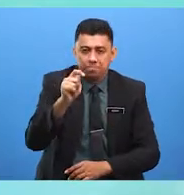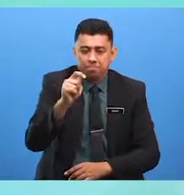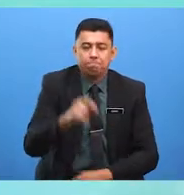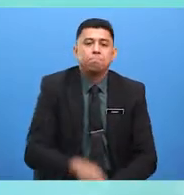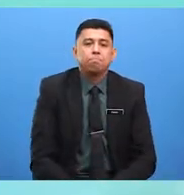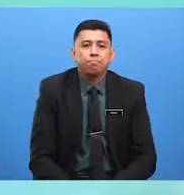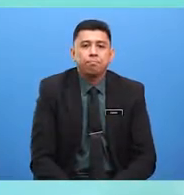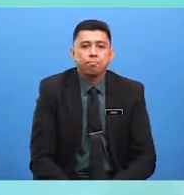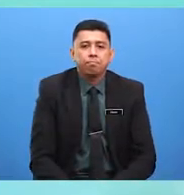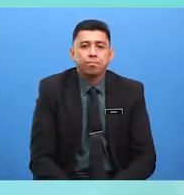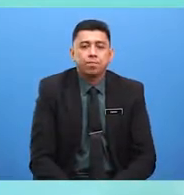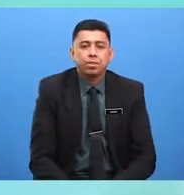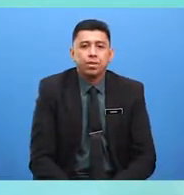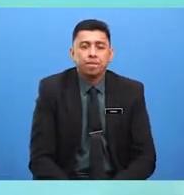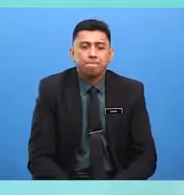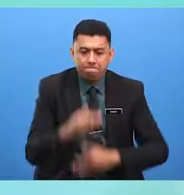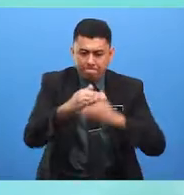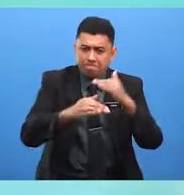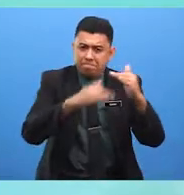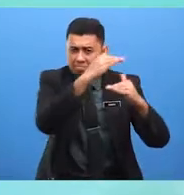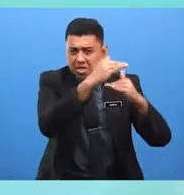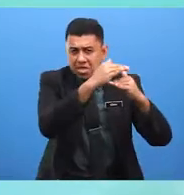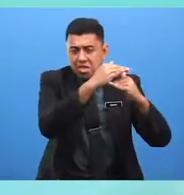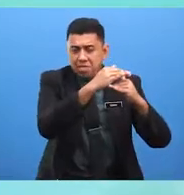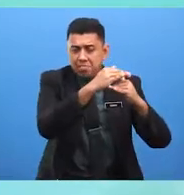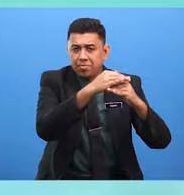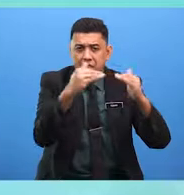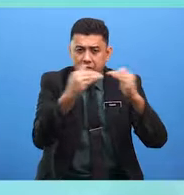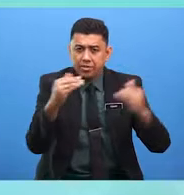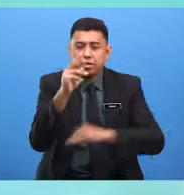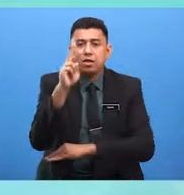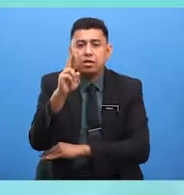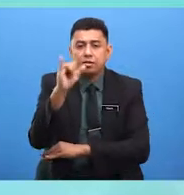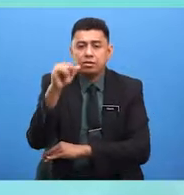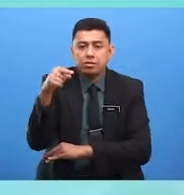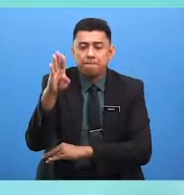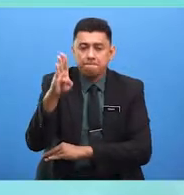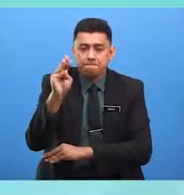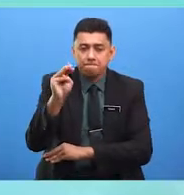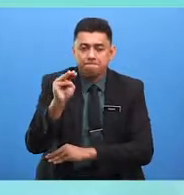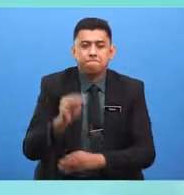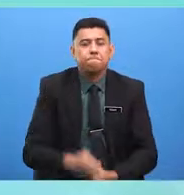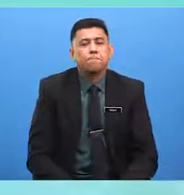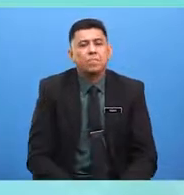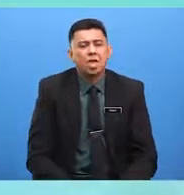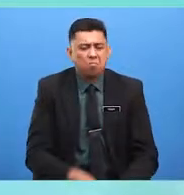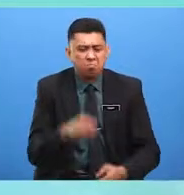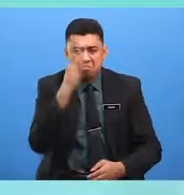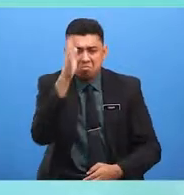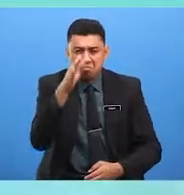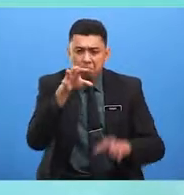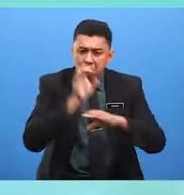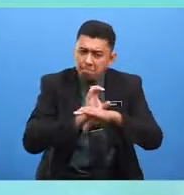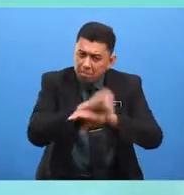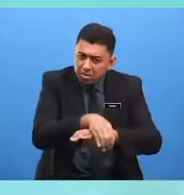akan menaikkan kadar Riza berkanun yang menyebabkan Bank perdagangan terpaksa menyimpan lebih banyak uang